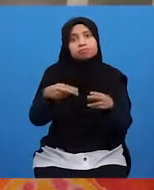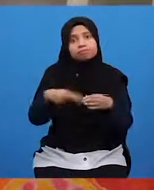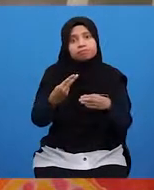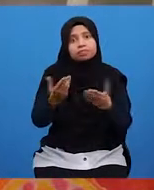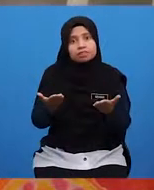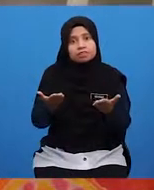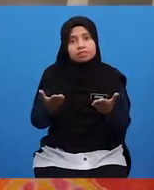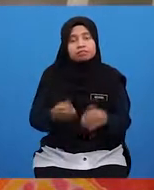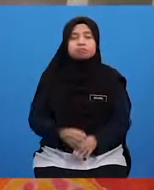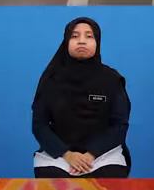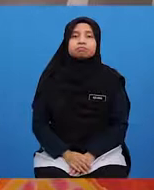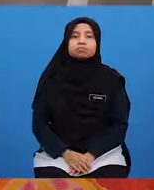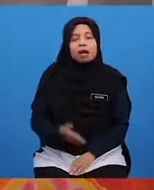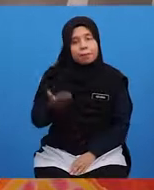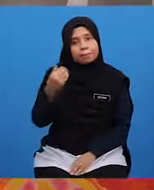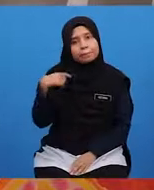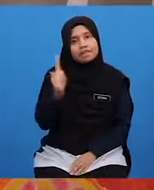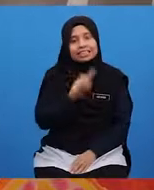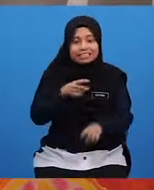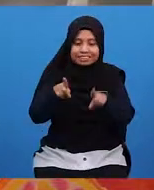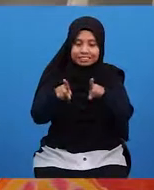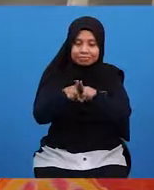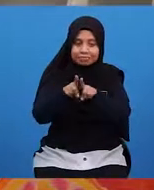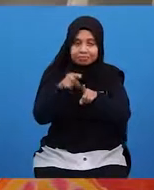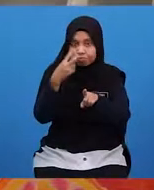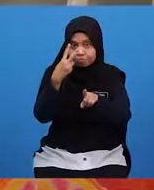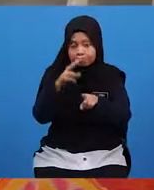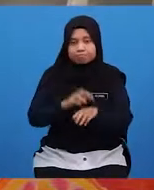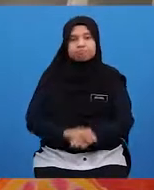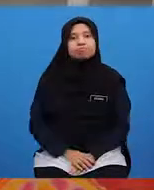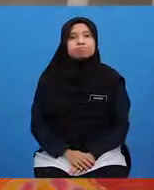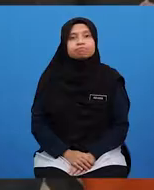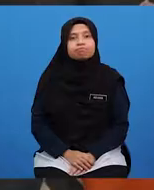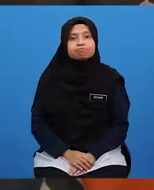dihasilkan? Okey, mari kita sama-sama lihat dan belajar.